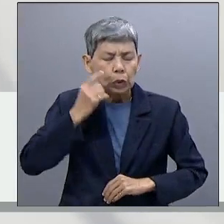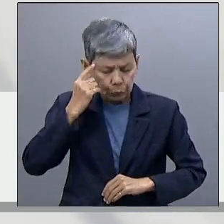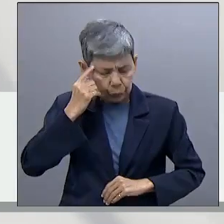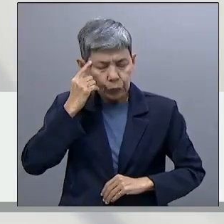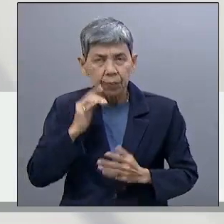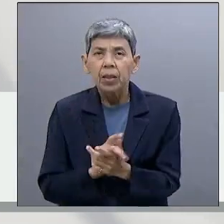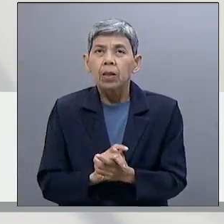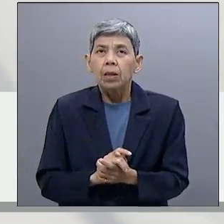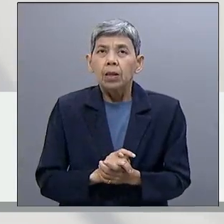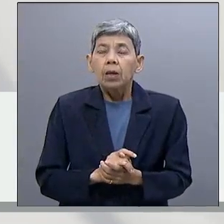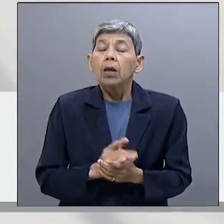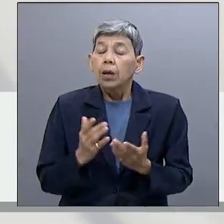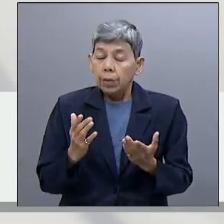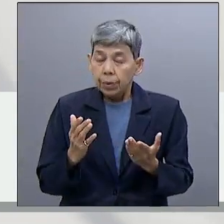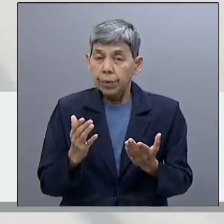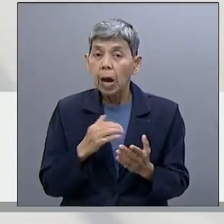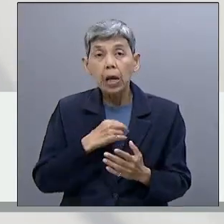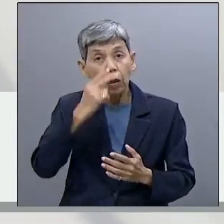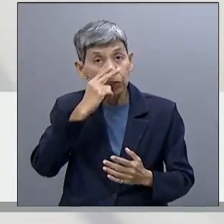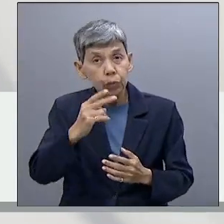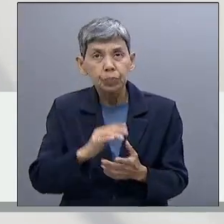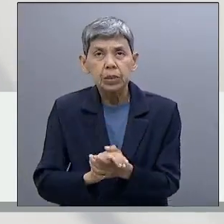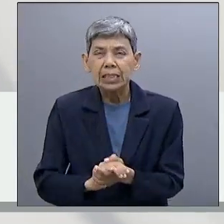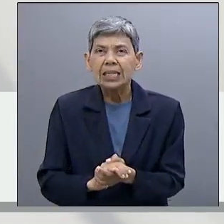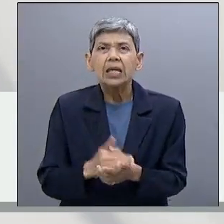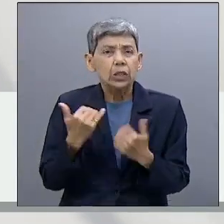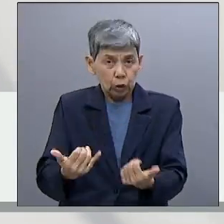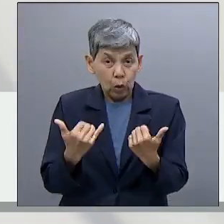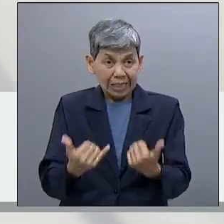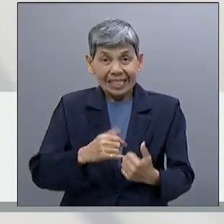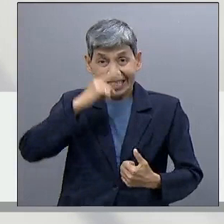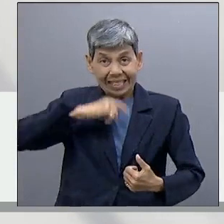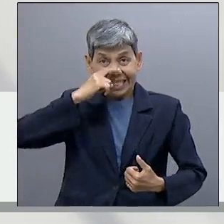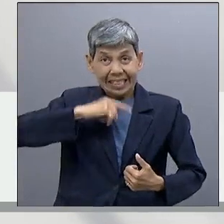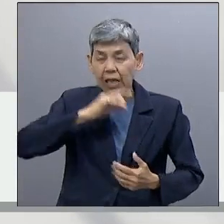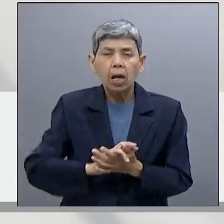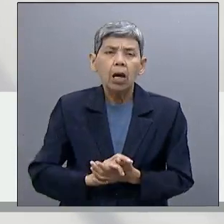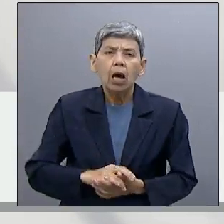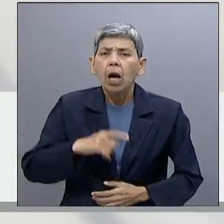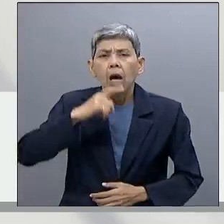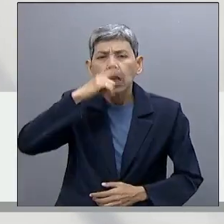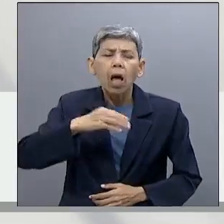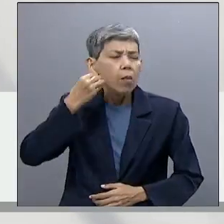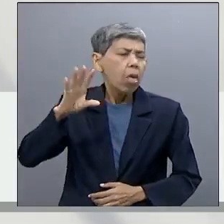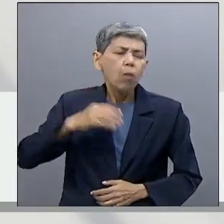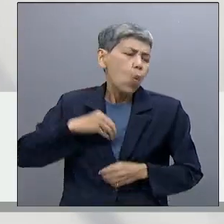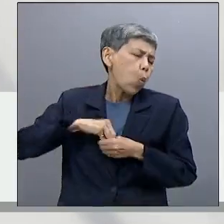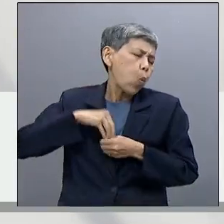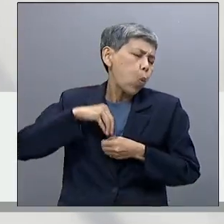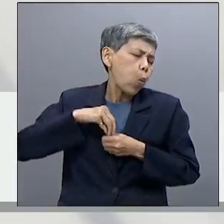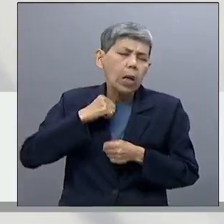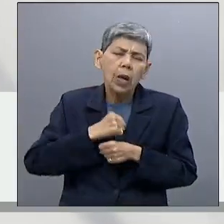ายความว่า1แสดงว่าก็อย่าลืมว่าณวันนี้คนไทยเราไม่ยอมกลับบ้านไงยังจะอยู่ทำงาน